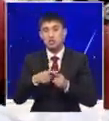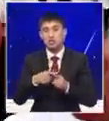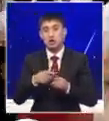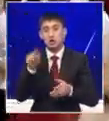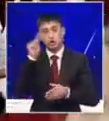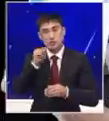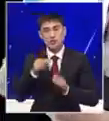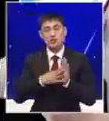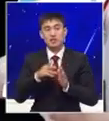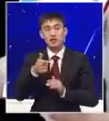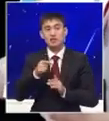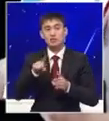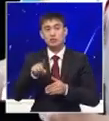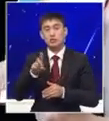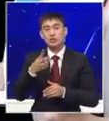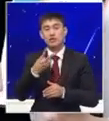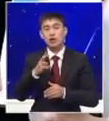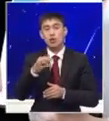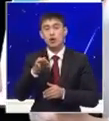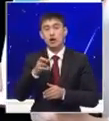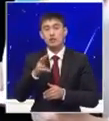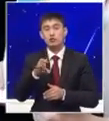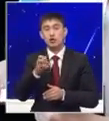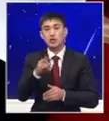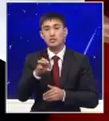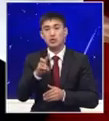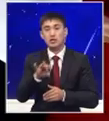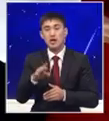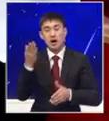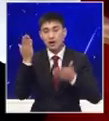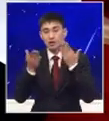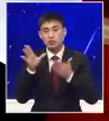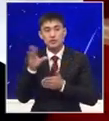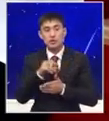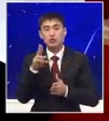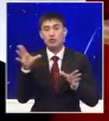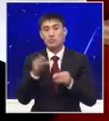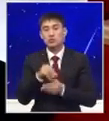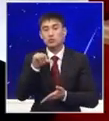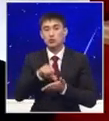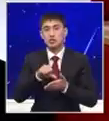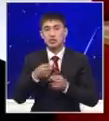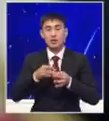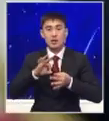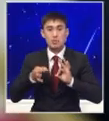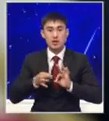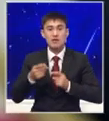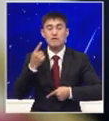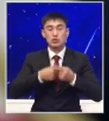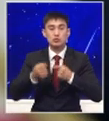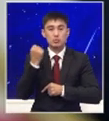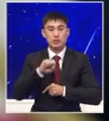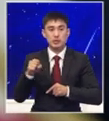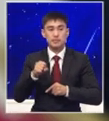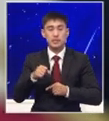Ученица 9 класса гимназии номер 2 имени Шокан Валиханова Шугла Исдаулет рада, что все, кто вместе с ней участвовал в этой олимпиаде, вернулись с